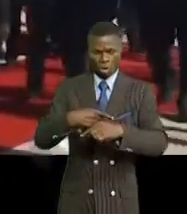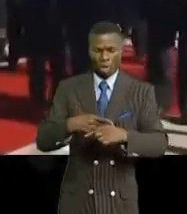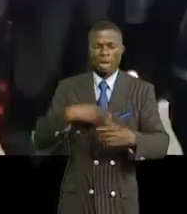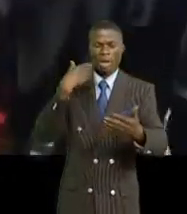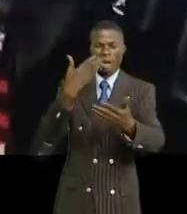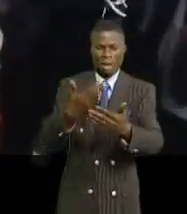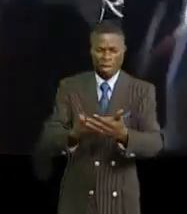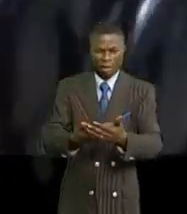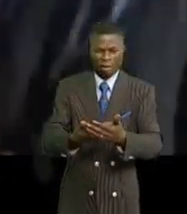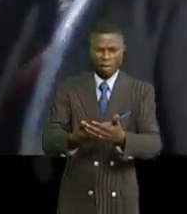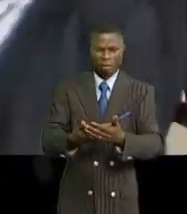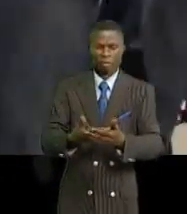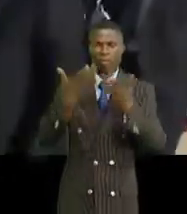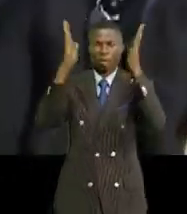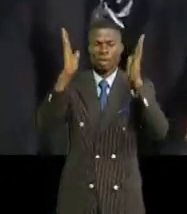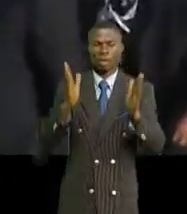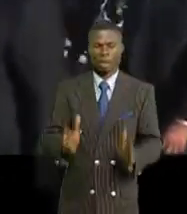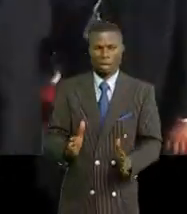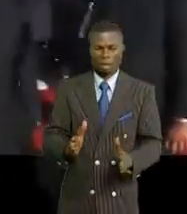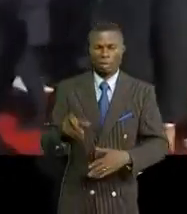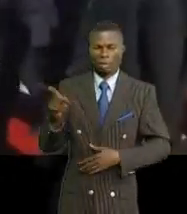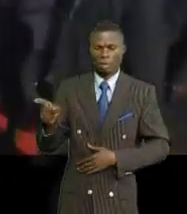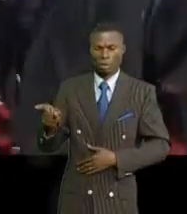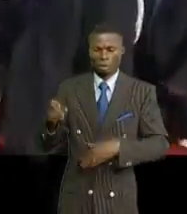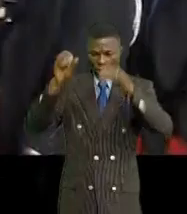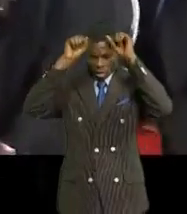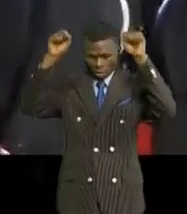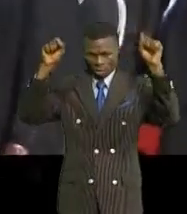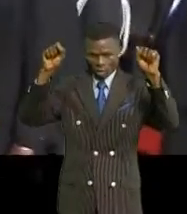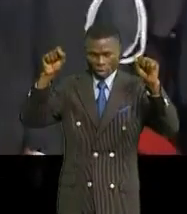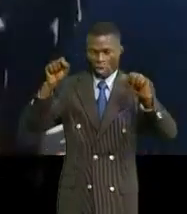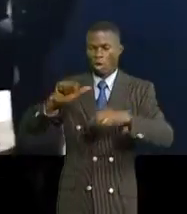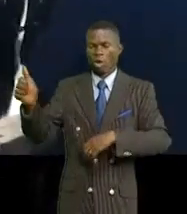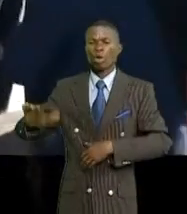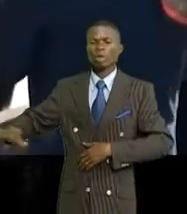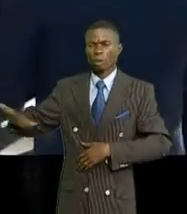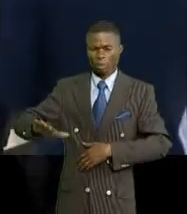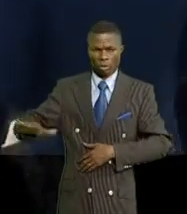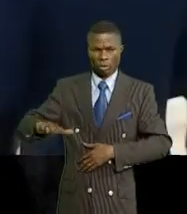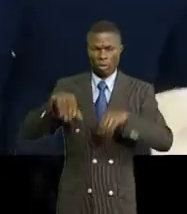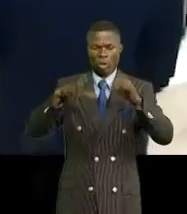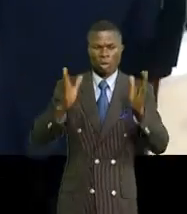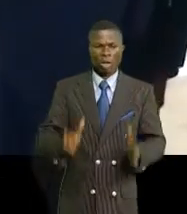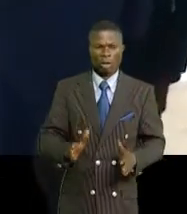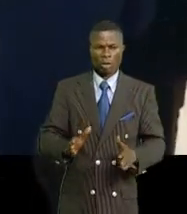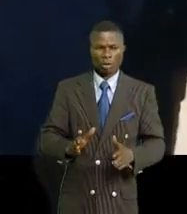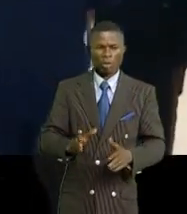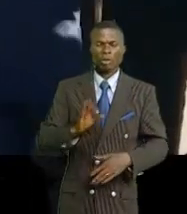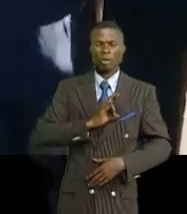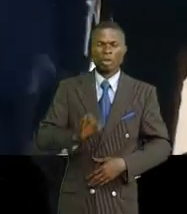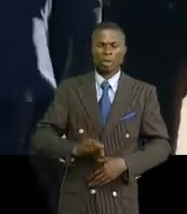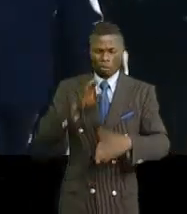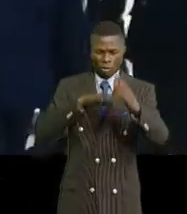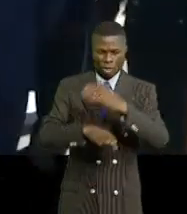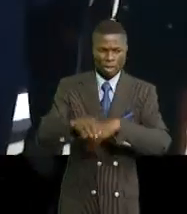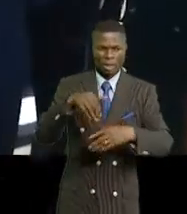l'arrivée, le Zambien Edgar Lungu et le président mozambicain Nundu, les Congolais Félix Tshisekedi ont pris place